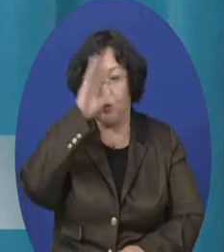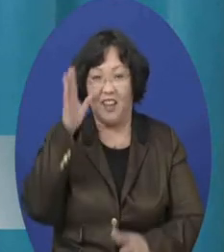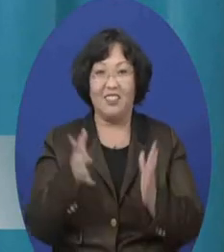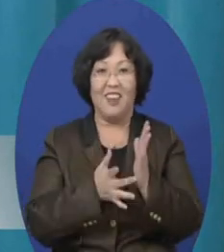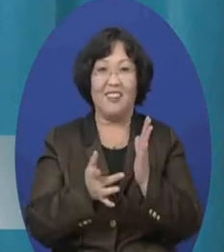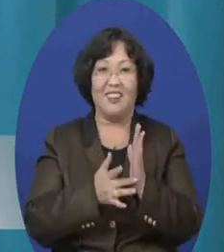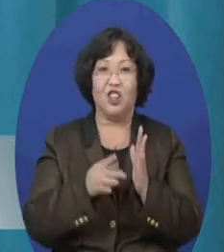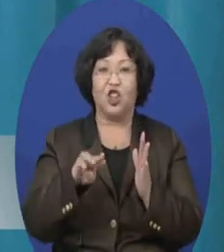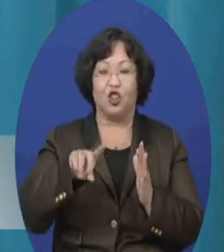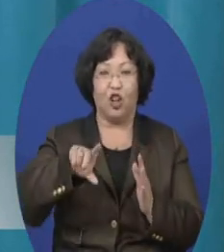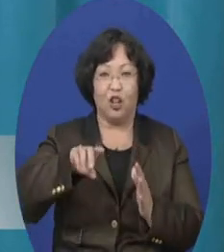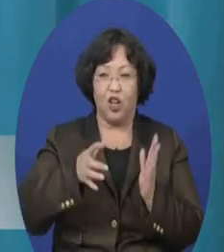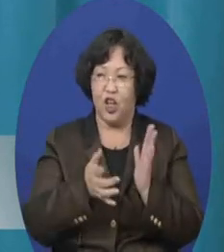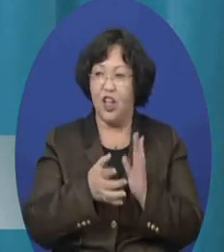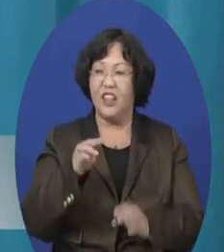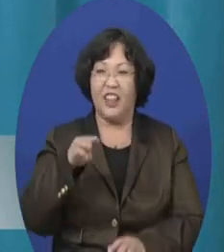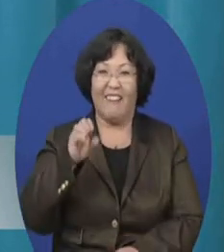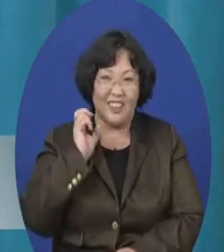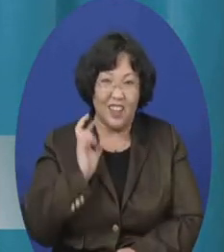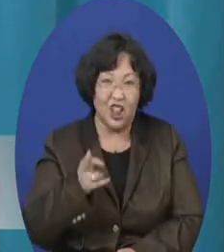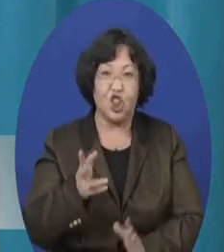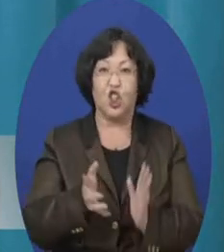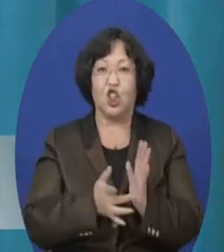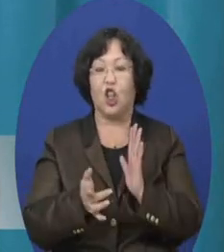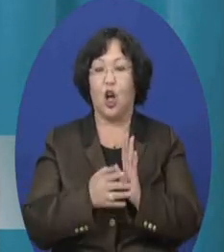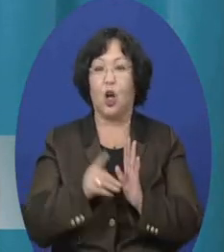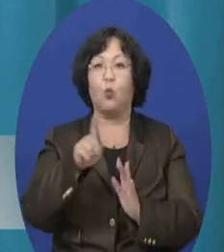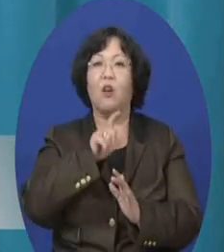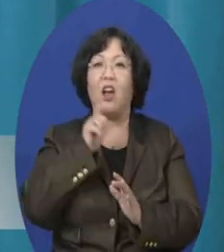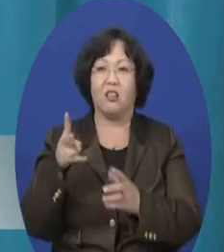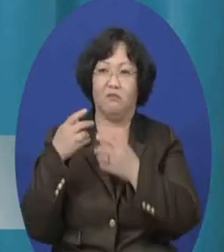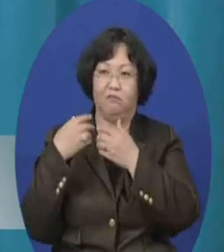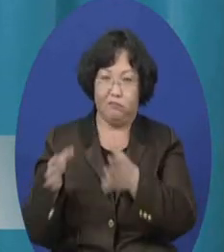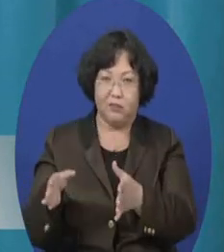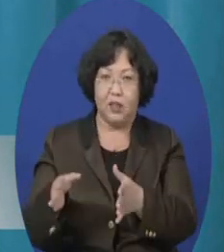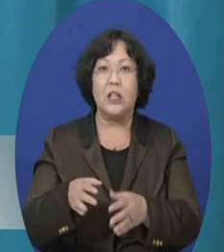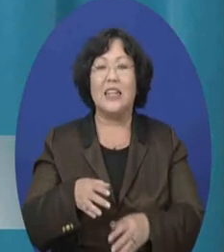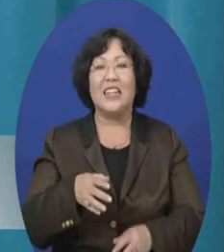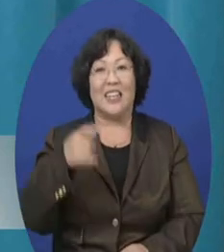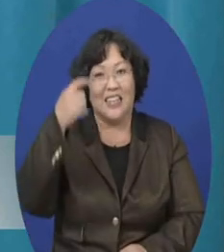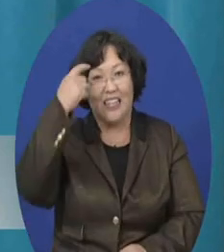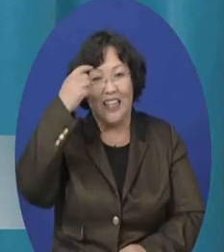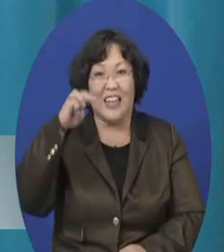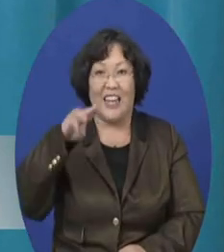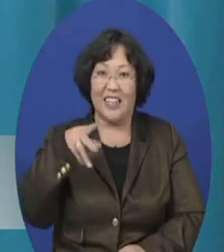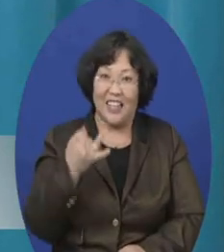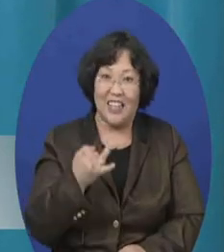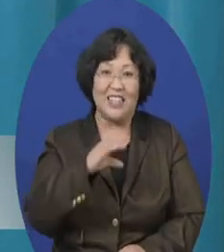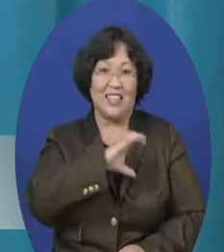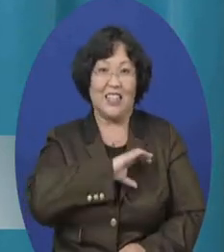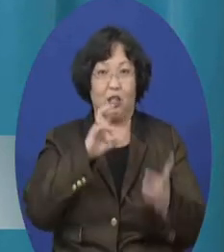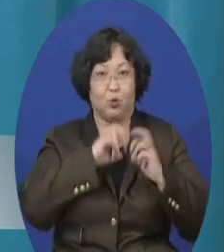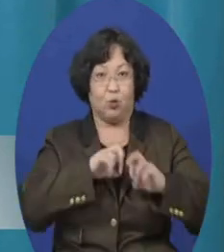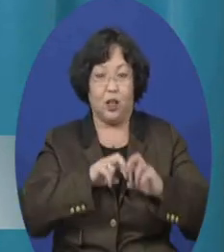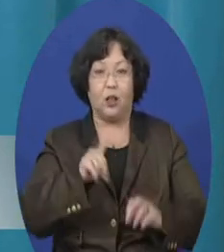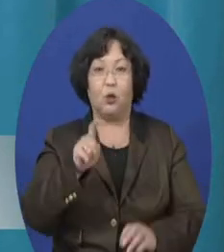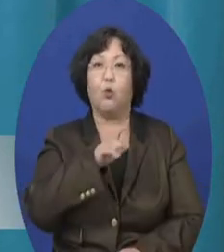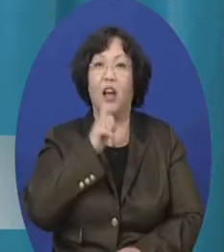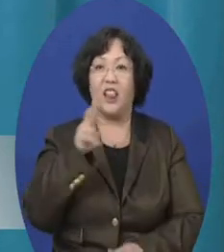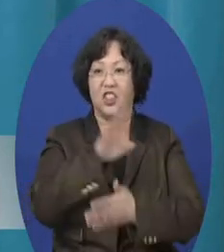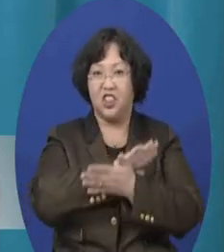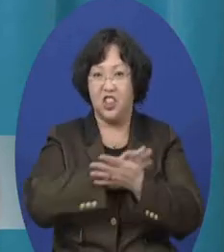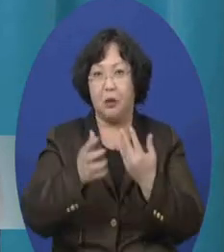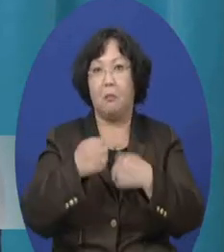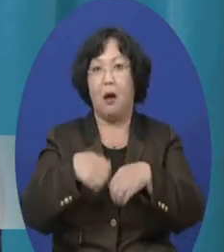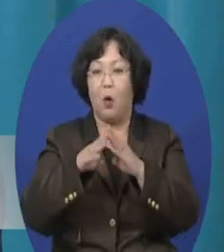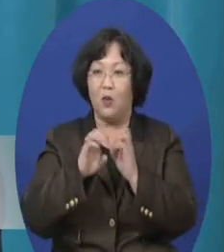дулааны техник технологийн экологийн хүрээлэнгээ бид нэр шинээр сэргээж байна. За мөн шинээр тарих сэтгэл судлалын хүрээлэн шинээр байгуулж